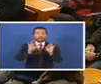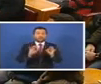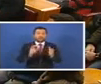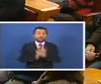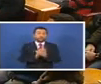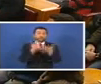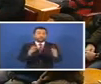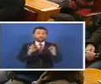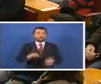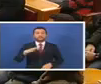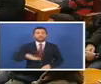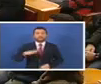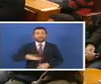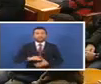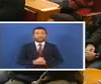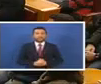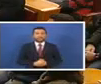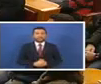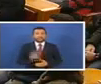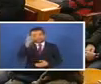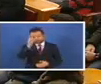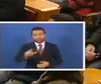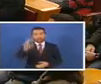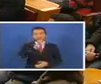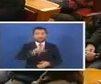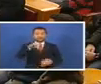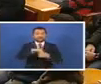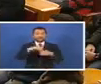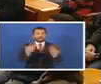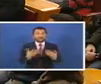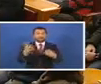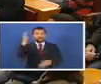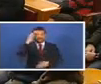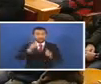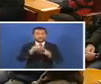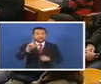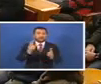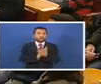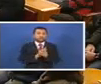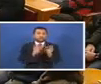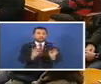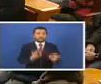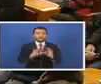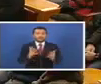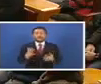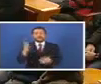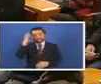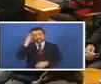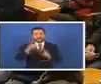kutlayarak başlamak istiyorum. Ülkemizde de ana dil kutlanıyor, ana dil